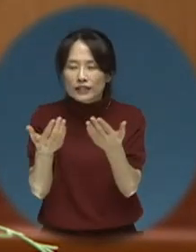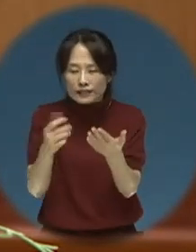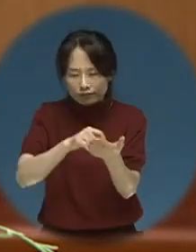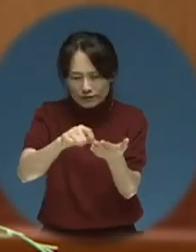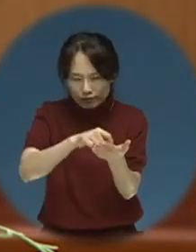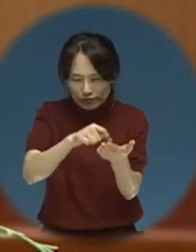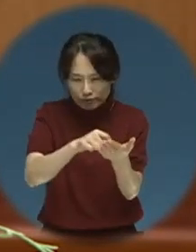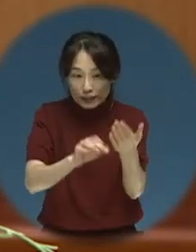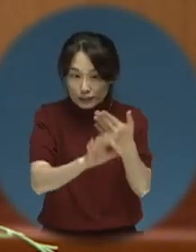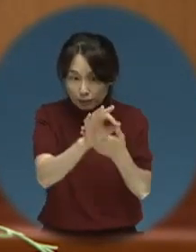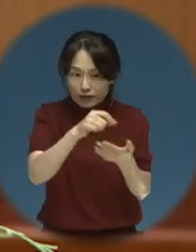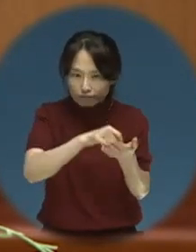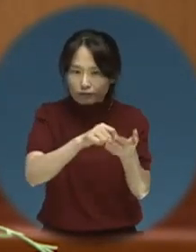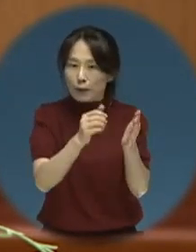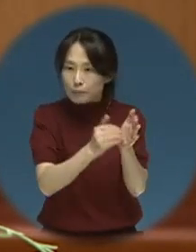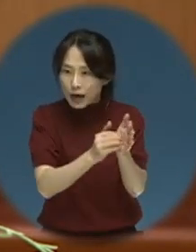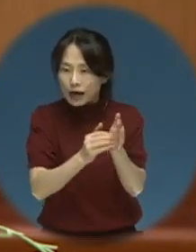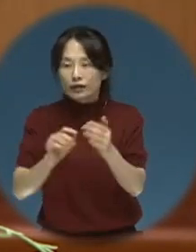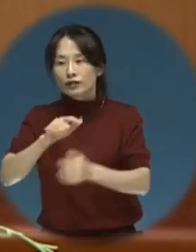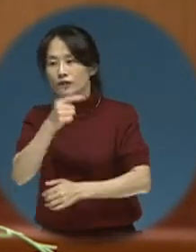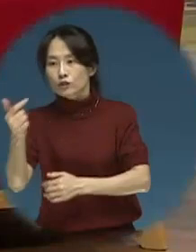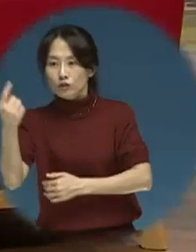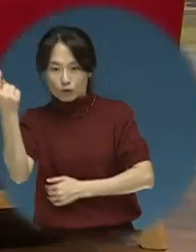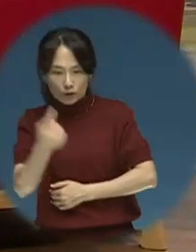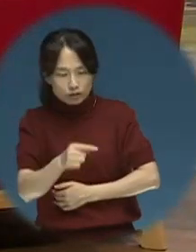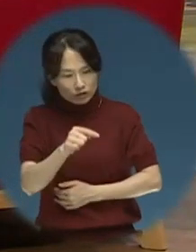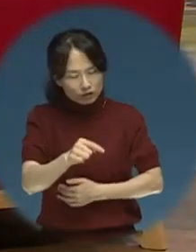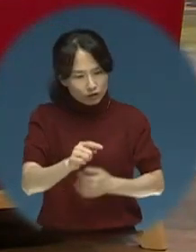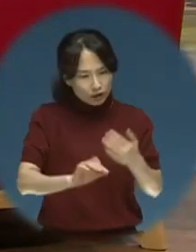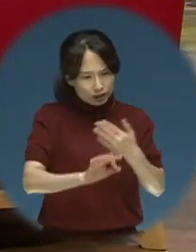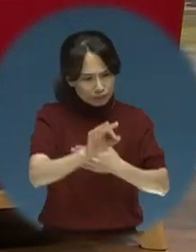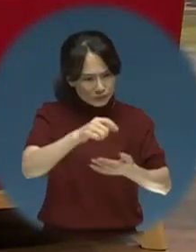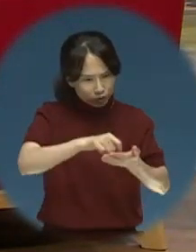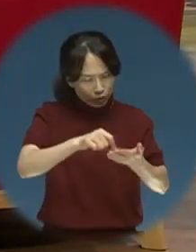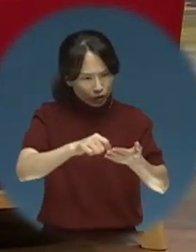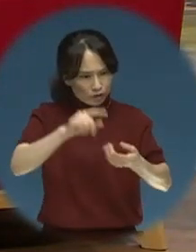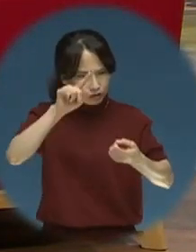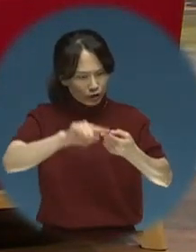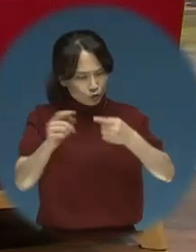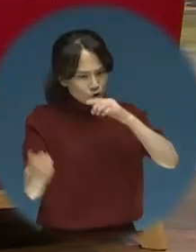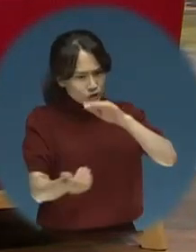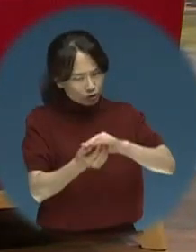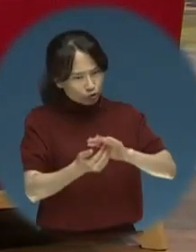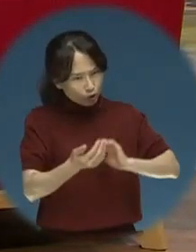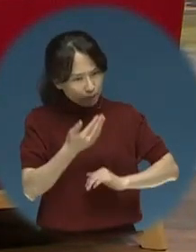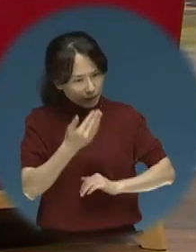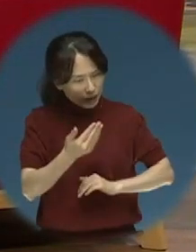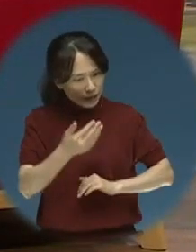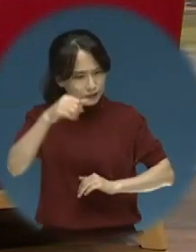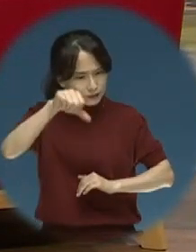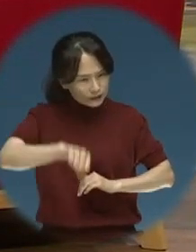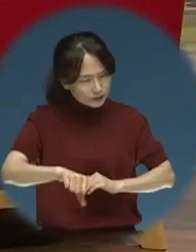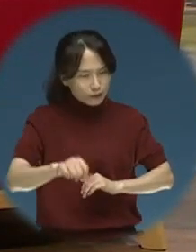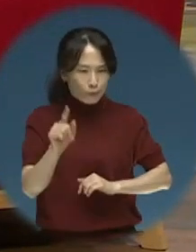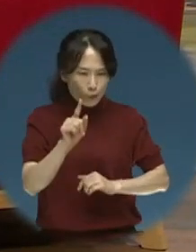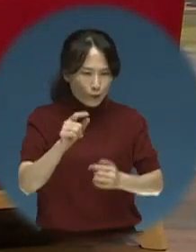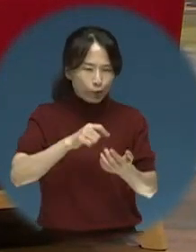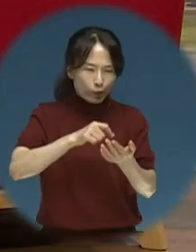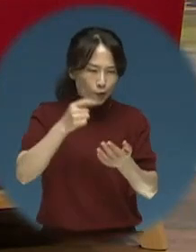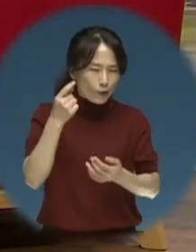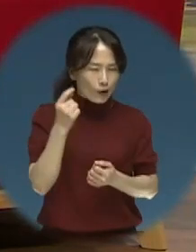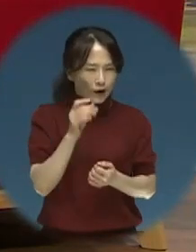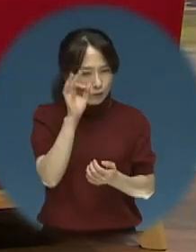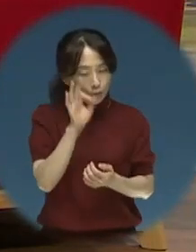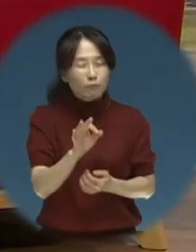저녁에 돌아와서는 이제 지우는 거죠. 오늘 이거 했다 안 했다. 다 했다. 네. 그 어떨 때는 약속을 못 지킨